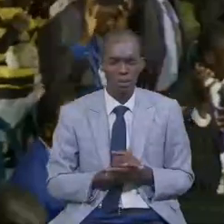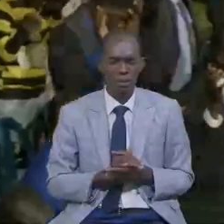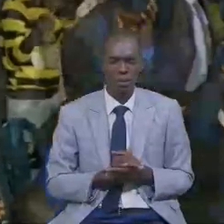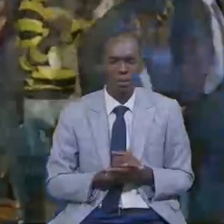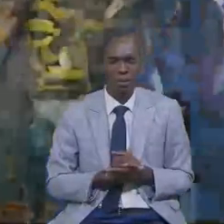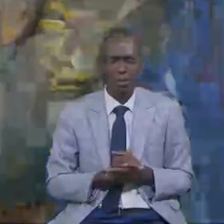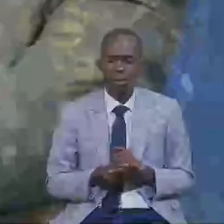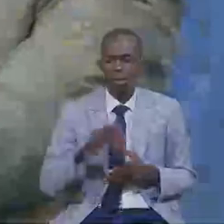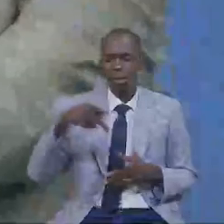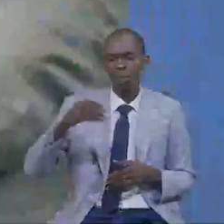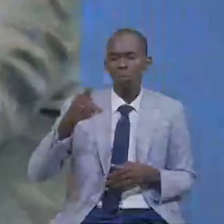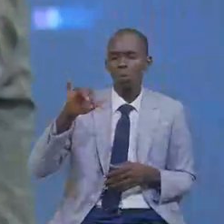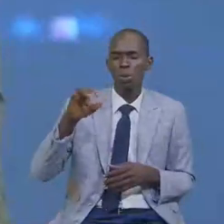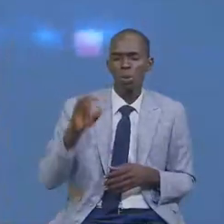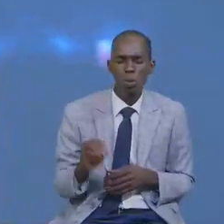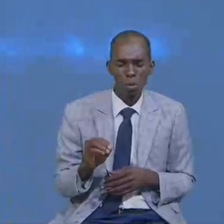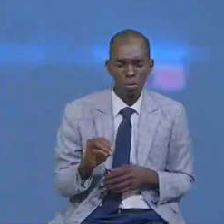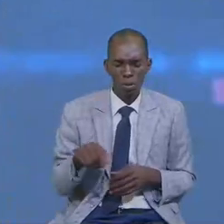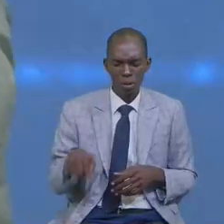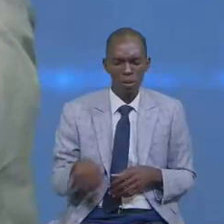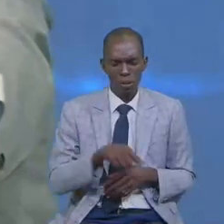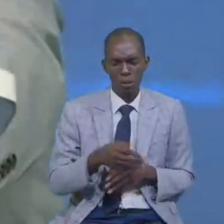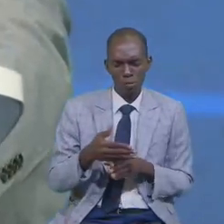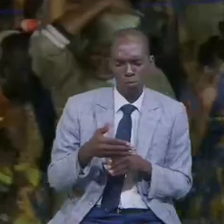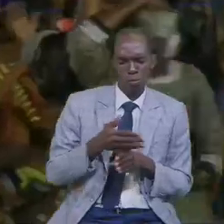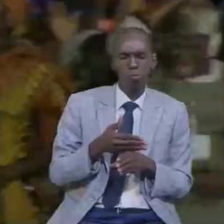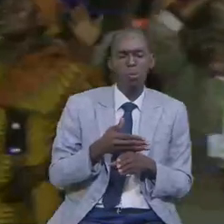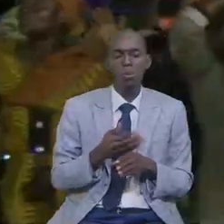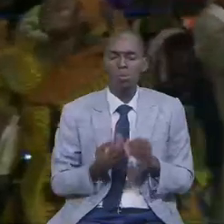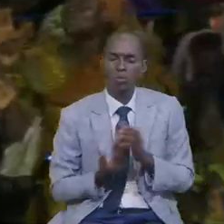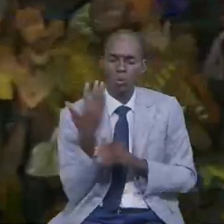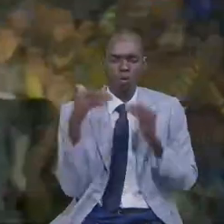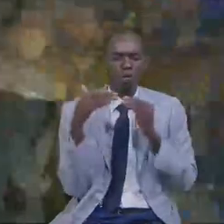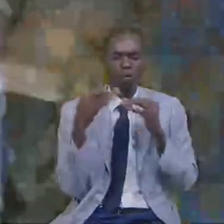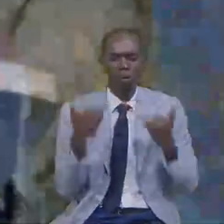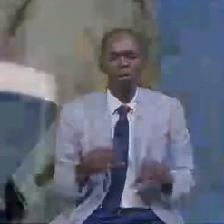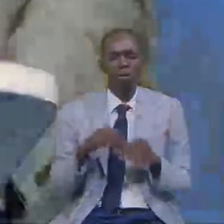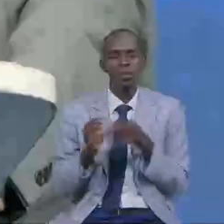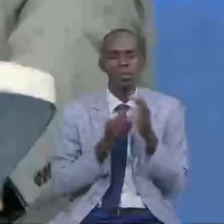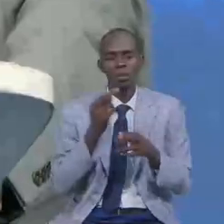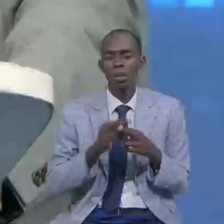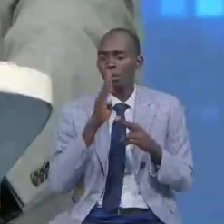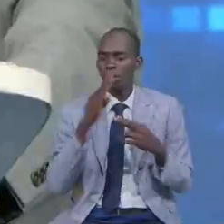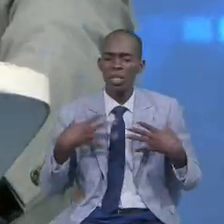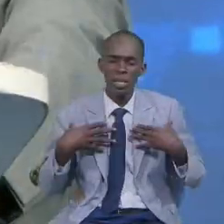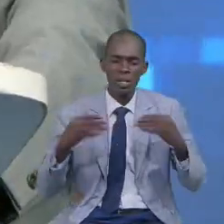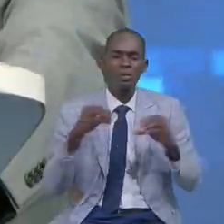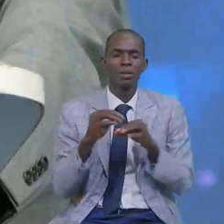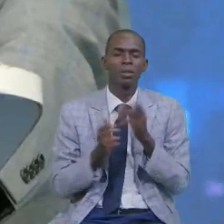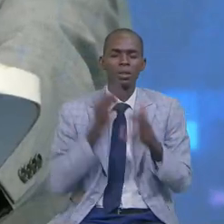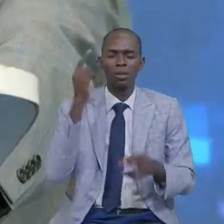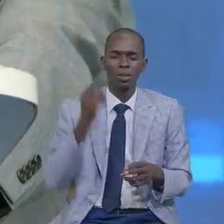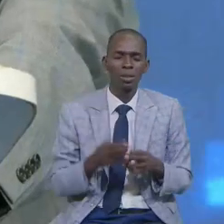Polio, pieds courts, poussez maintenant. Soyez guéris. Au nom